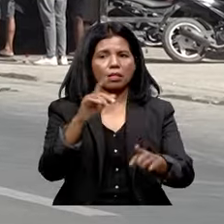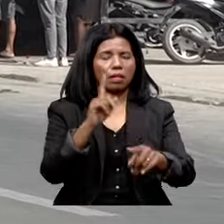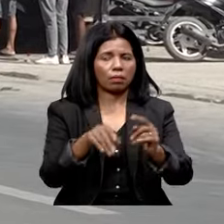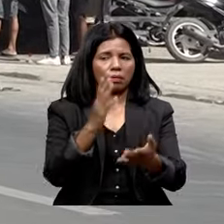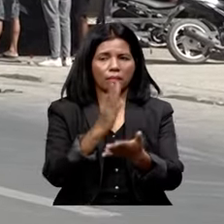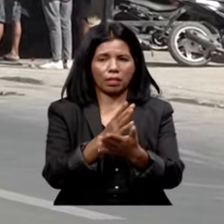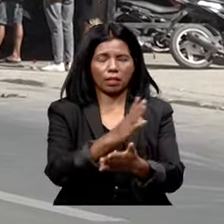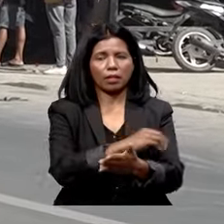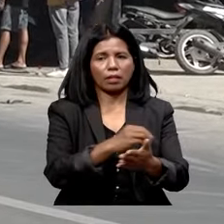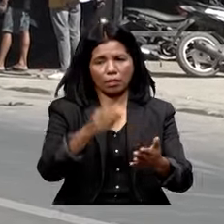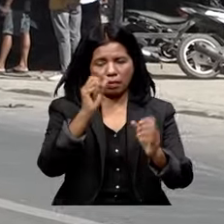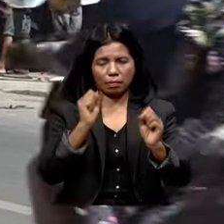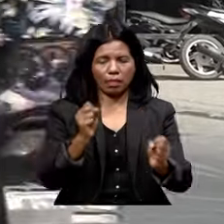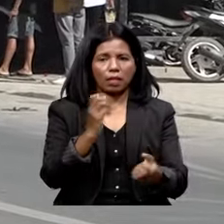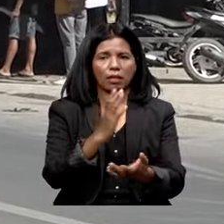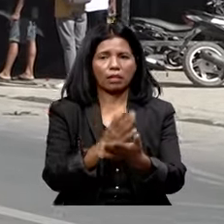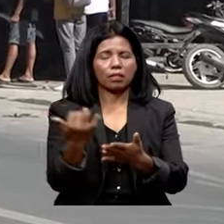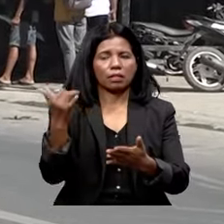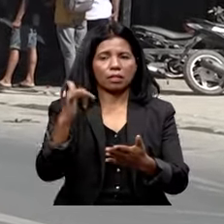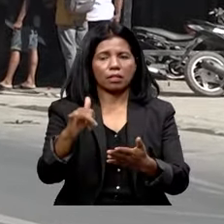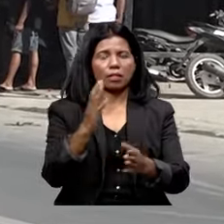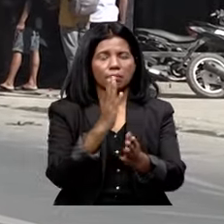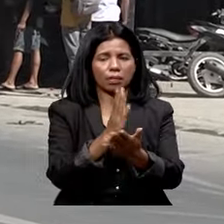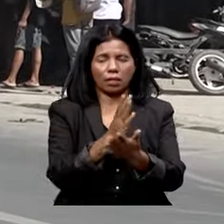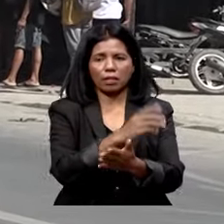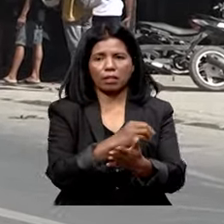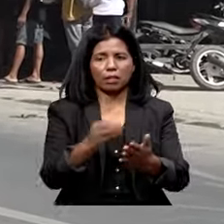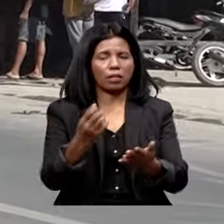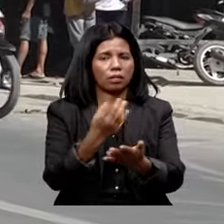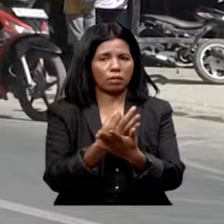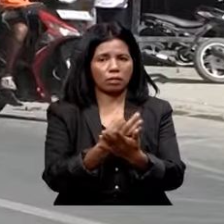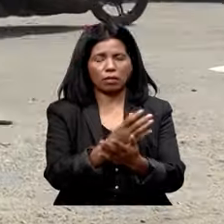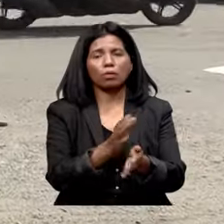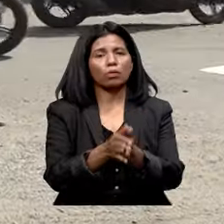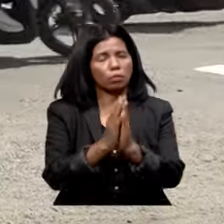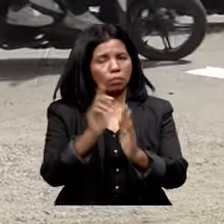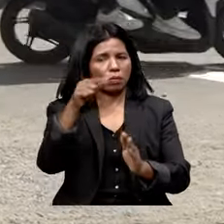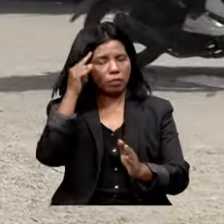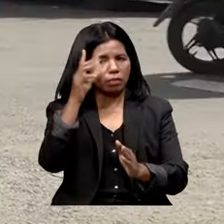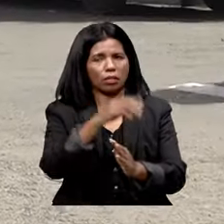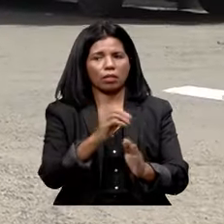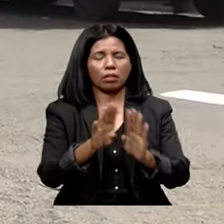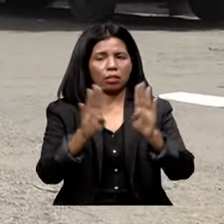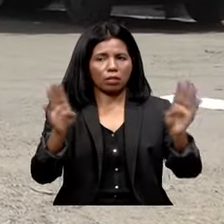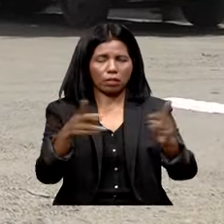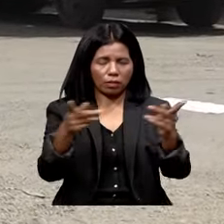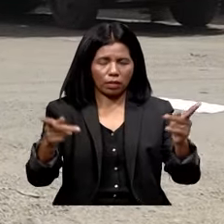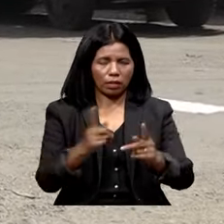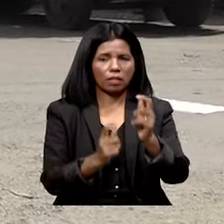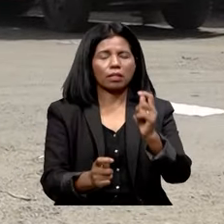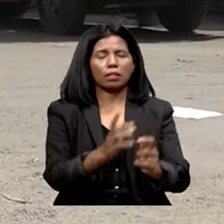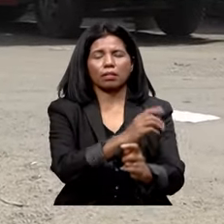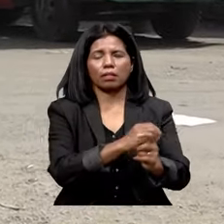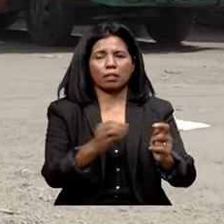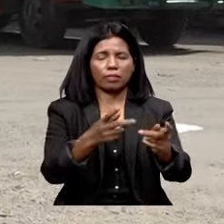iha terminal tambah bele prejudika sira nebe para iha terminal nia rendimento nomor susu ba guvernu atau loketan espasu iha terminal sira